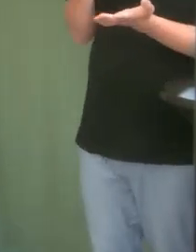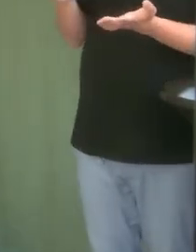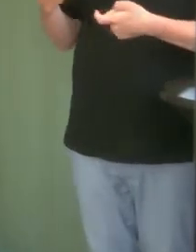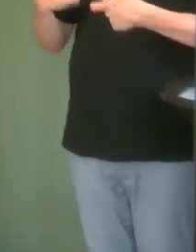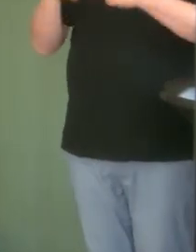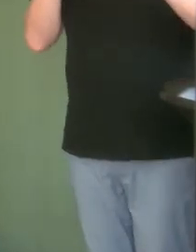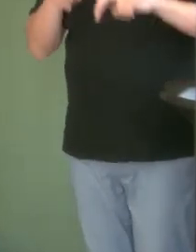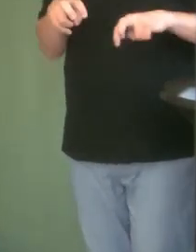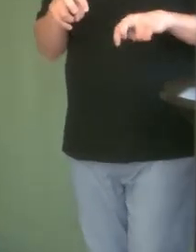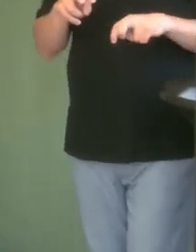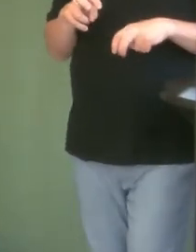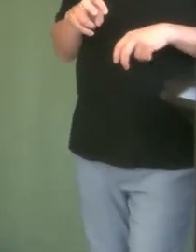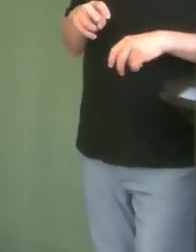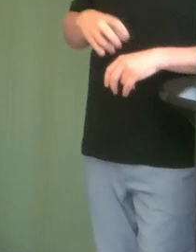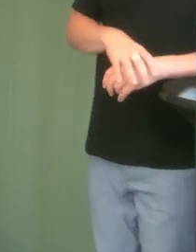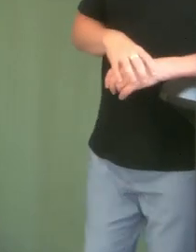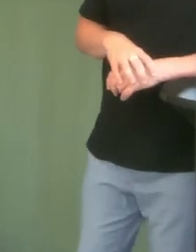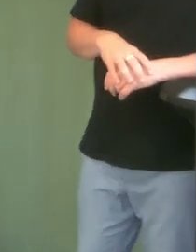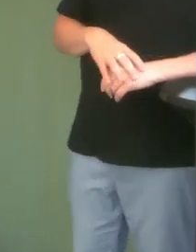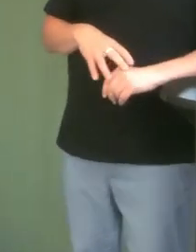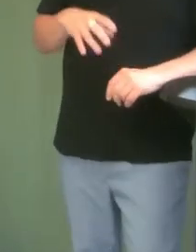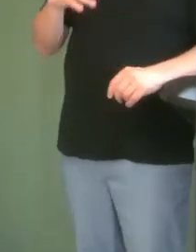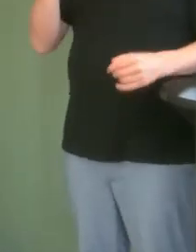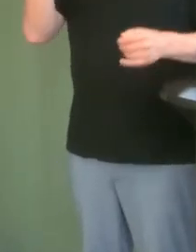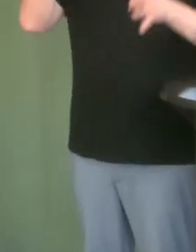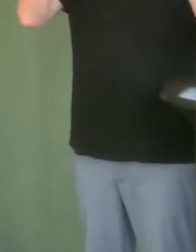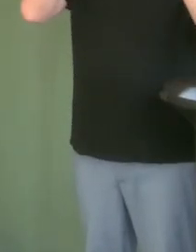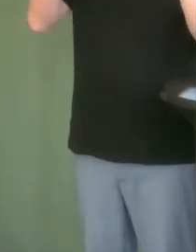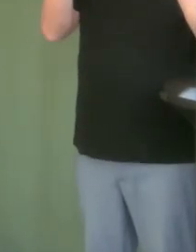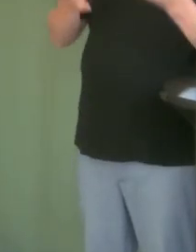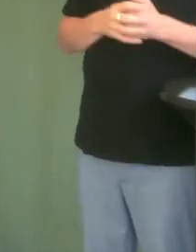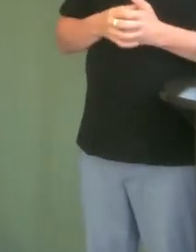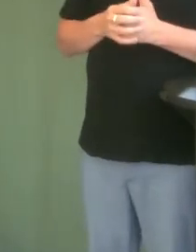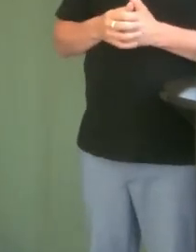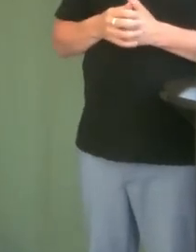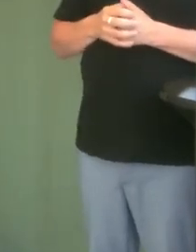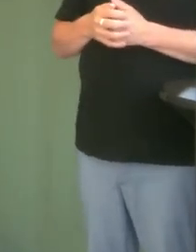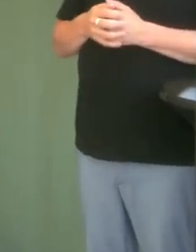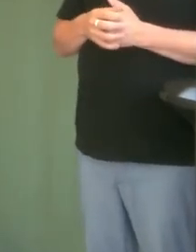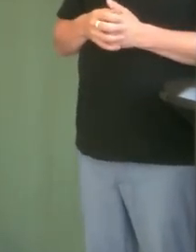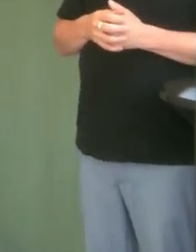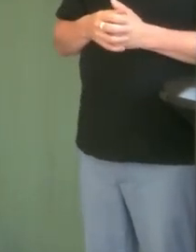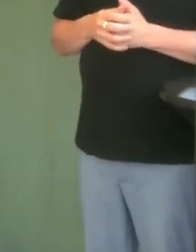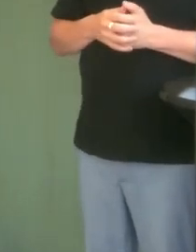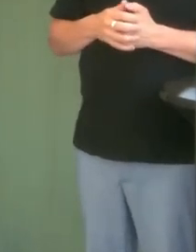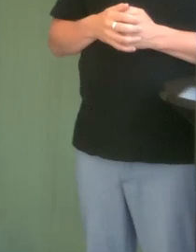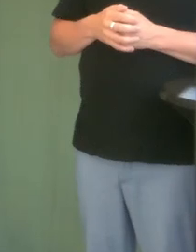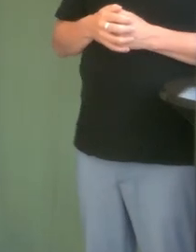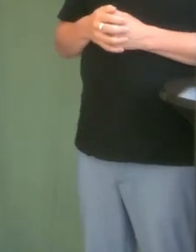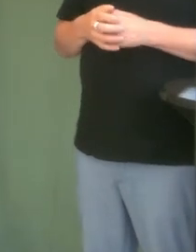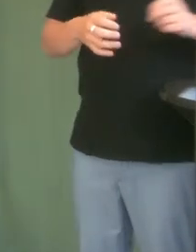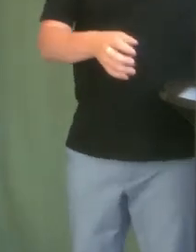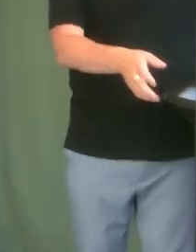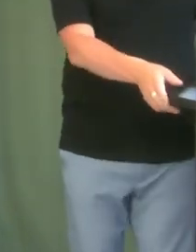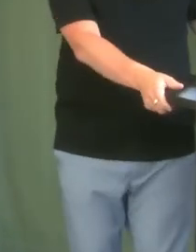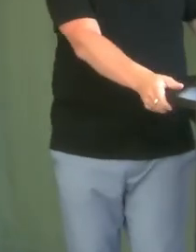brett, men sen så försöka landa i för just den här typen av forskning på liksom storskalig textanalys, till exempel på